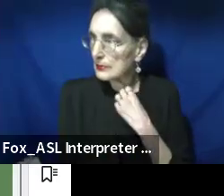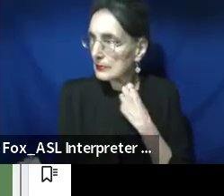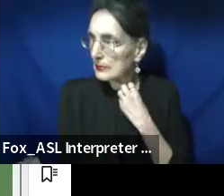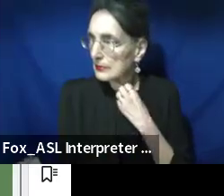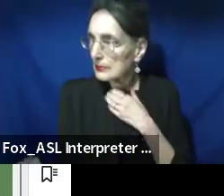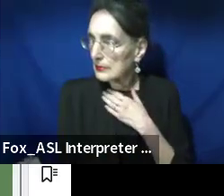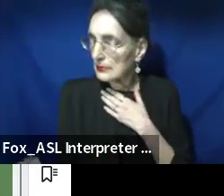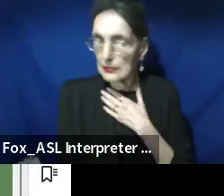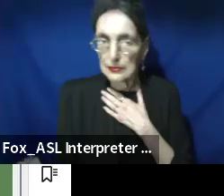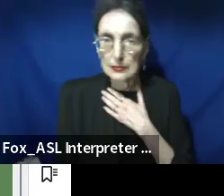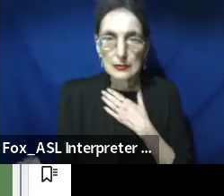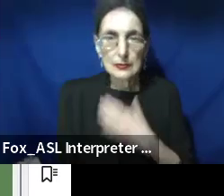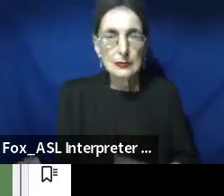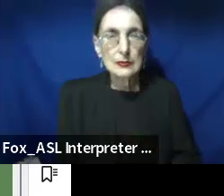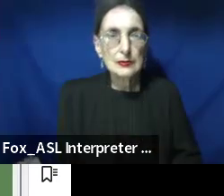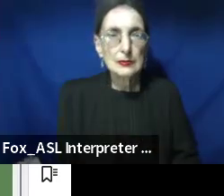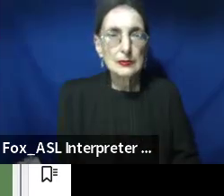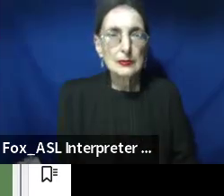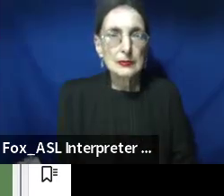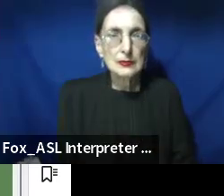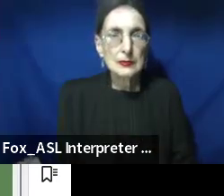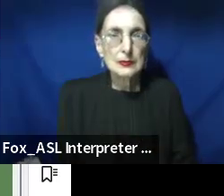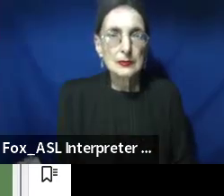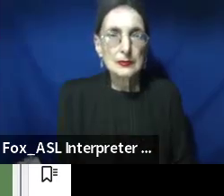Merci à pile tout le monde. Haitian Creole completed.